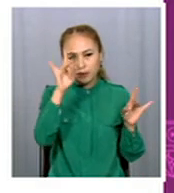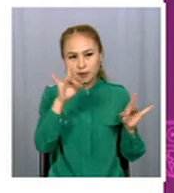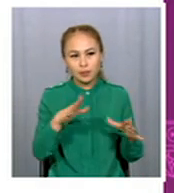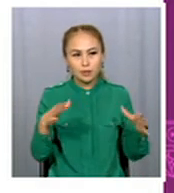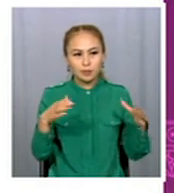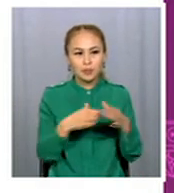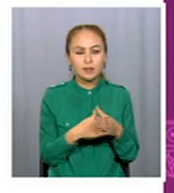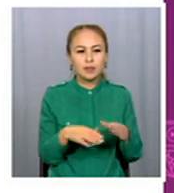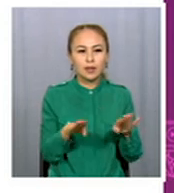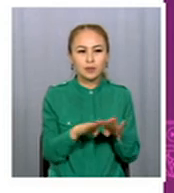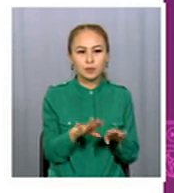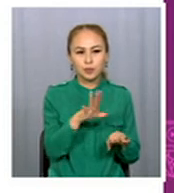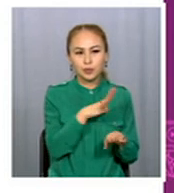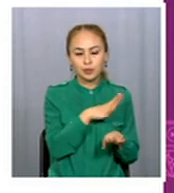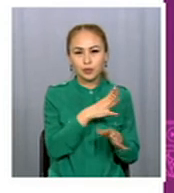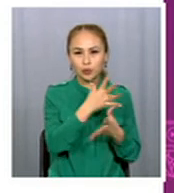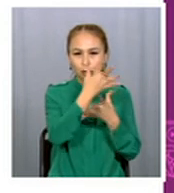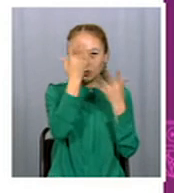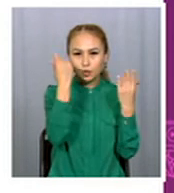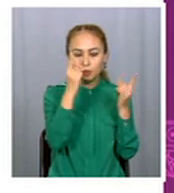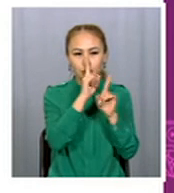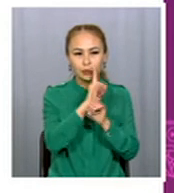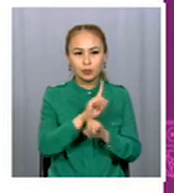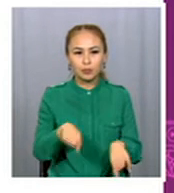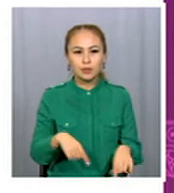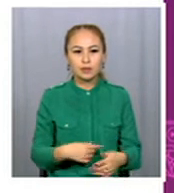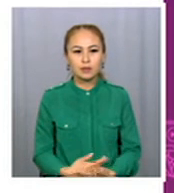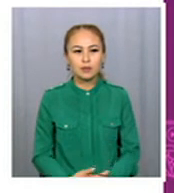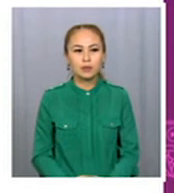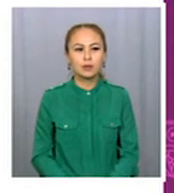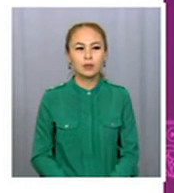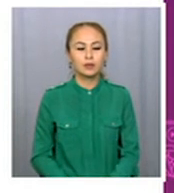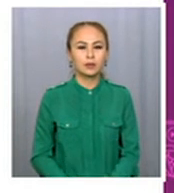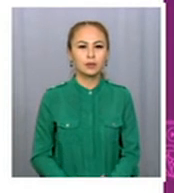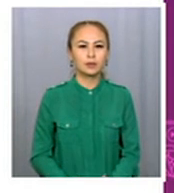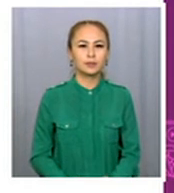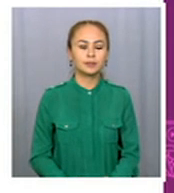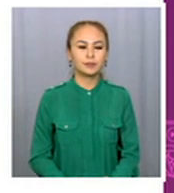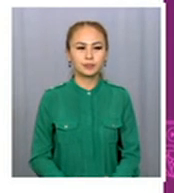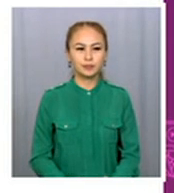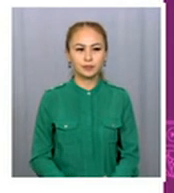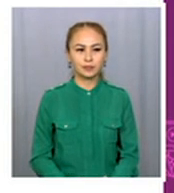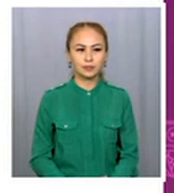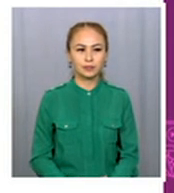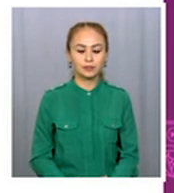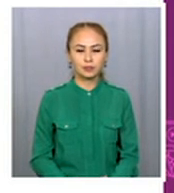естен кетпес сәт болды. Естен кетпес, яғни ұмытылмас.